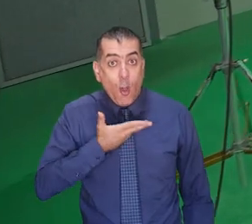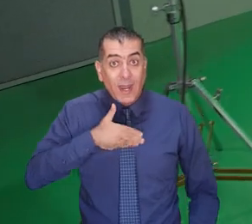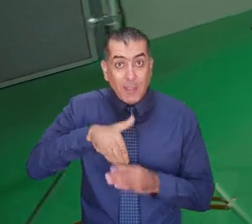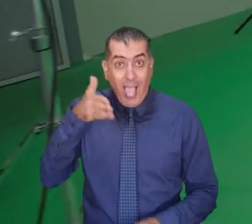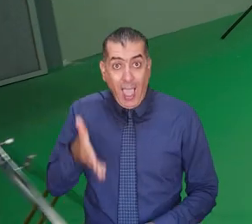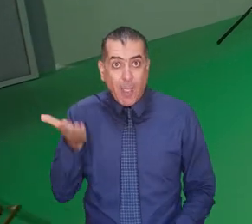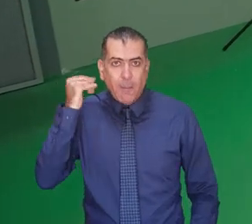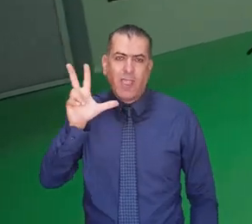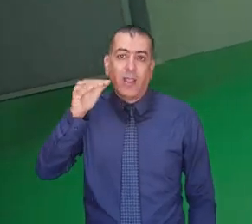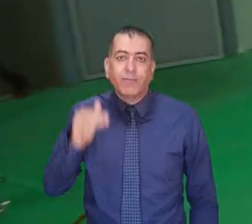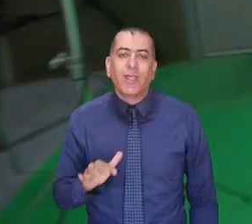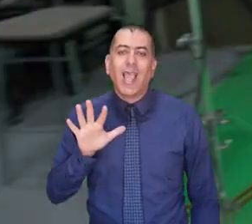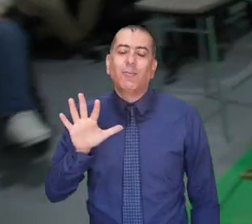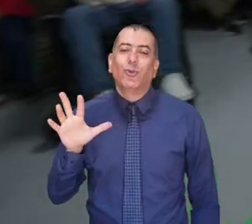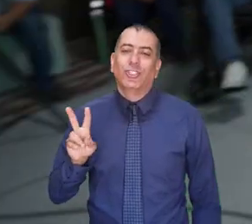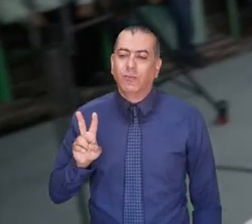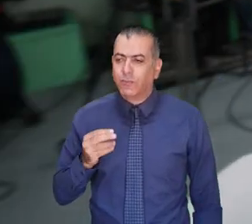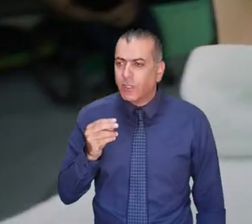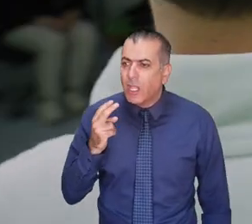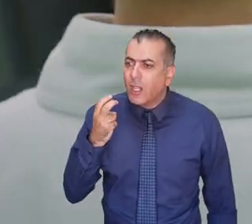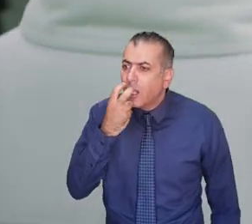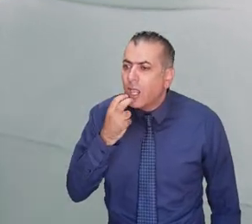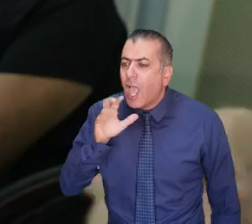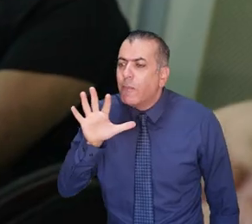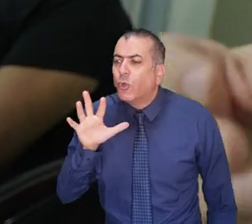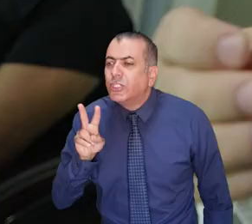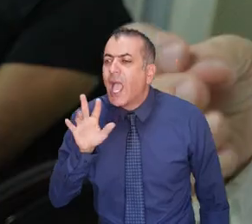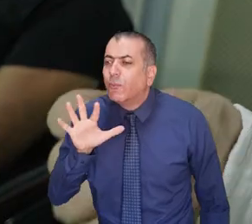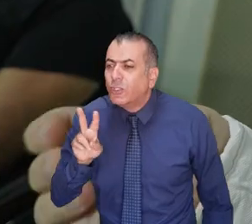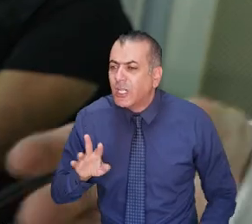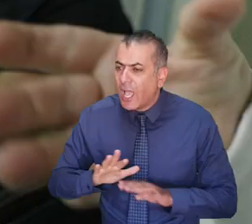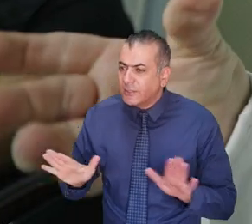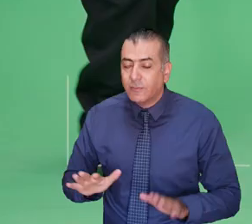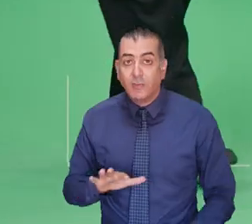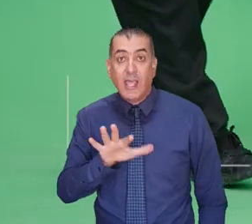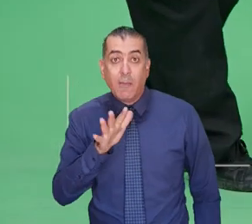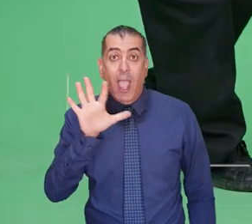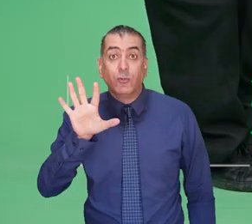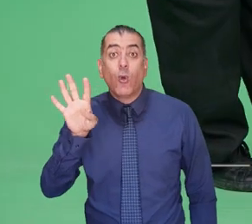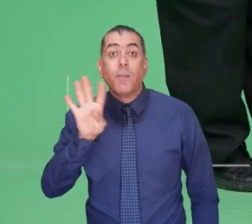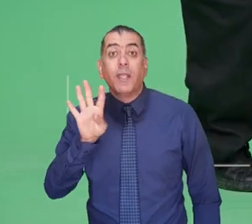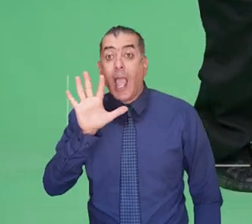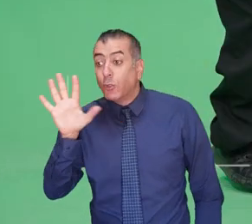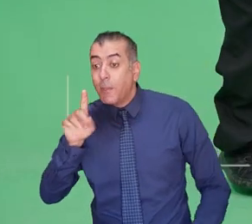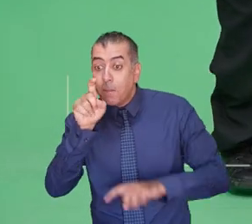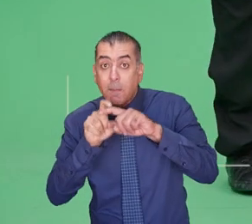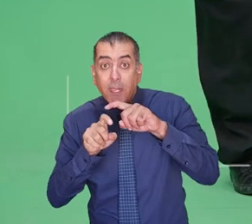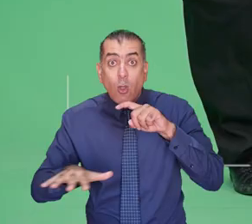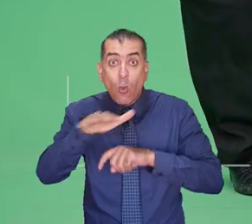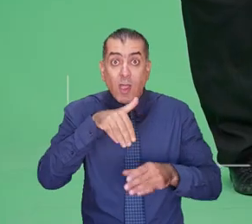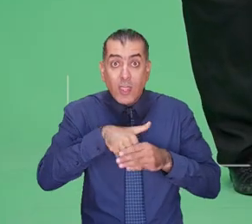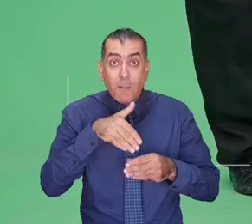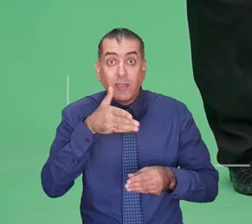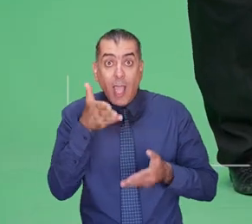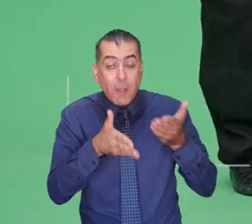سن الترشح نزل من 30 ل 25 ل 25 25 انهي حوالي 45% من الناخبين تحت